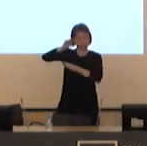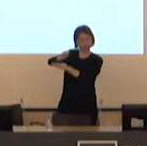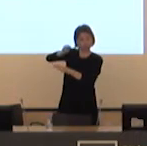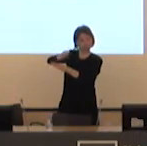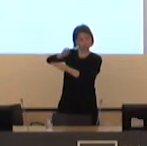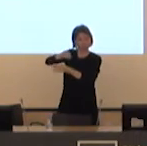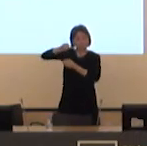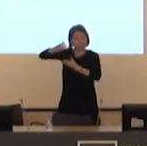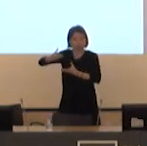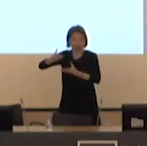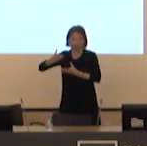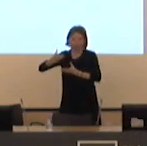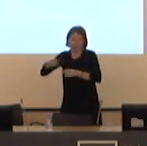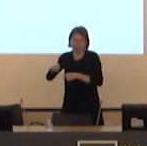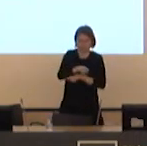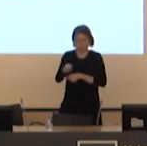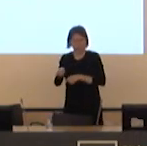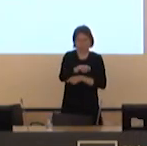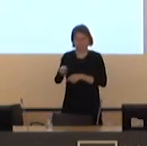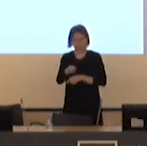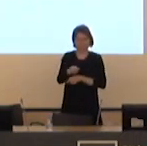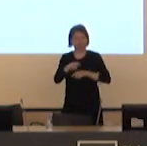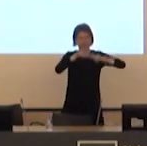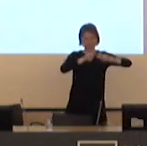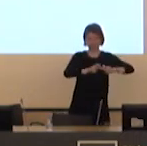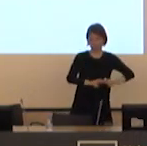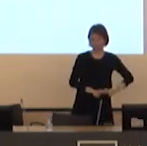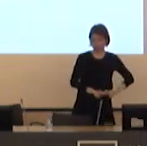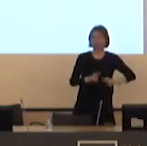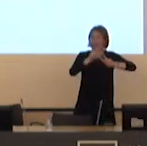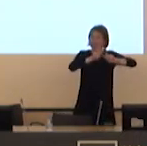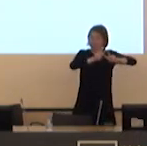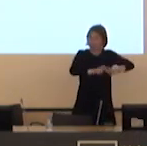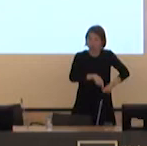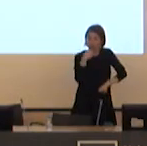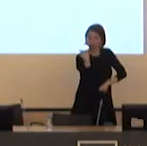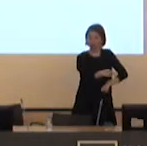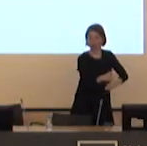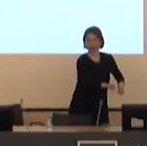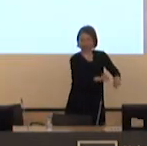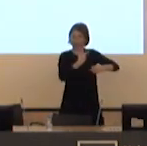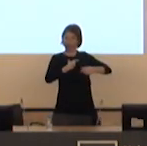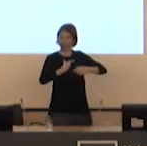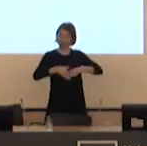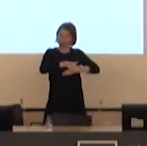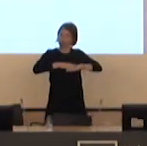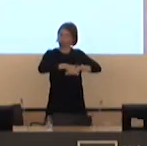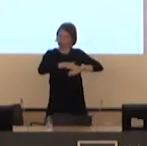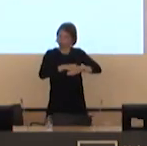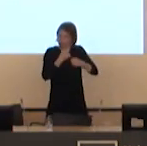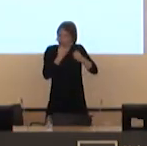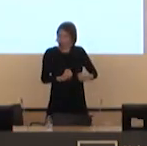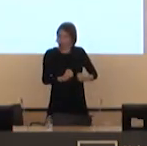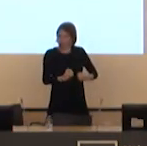a la universitat. Nosaltres, l'LSC Actua, volíem que també